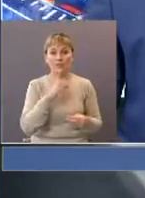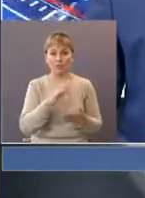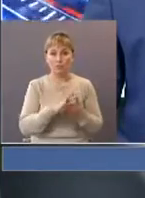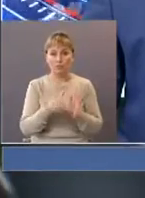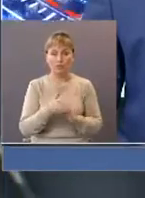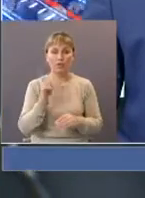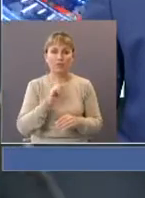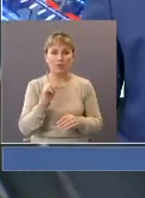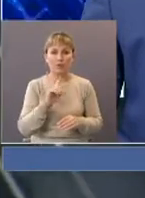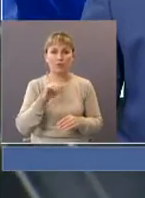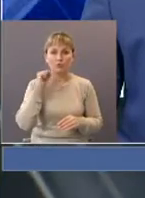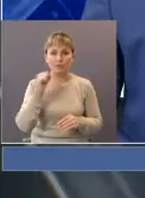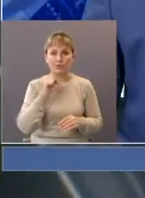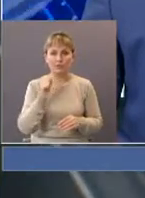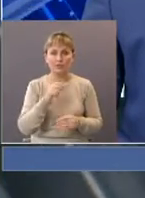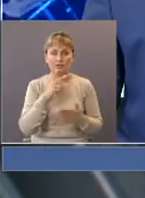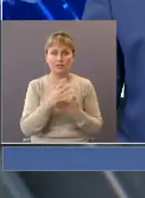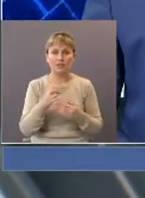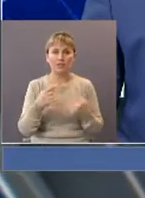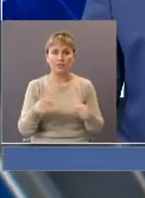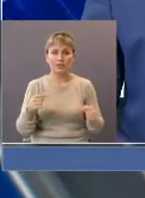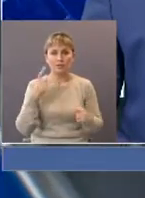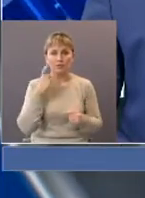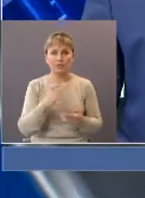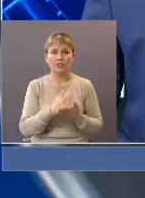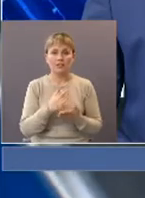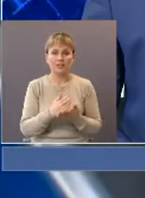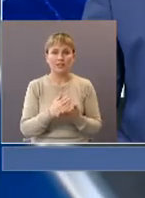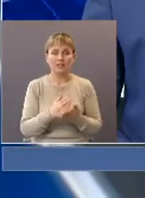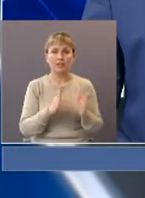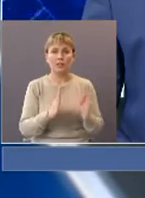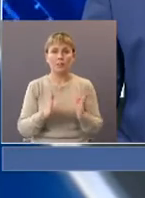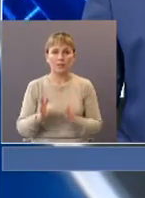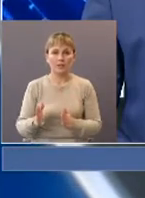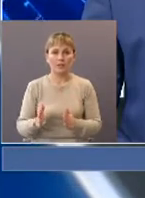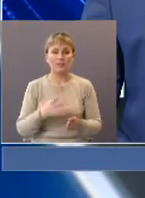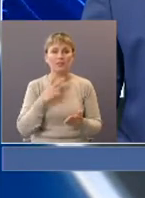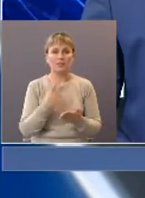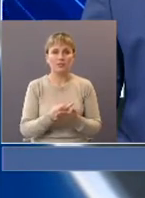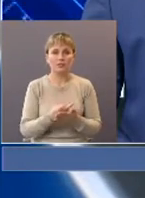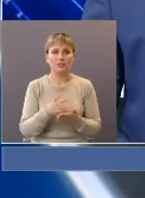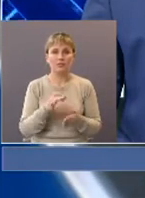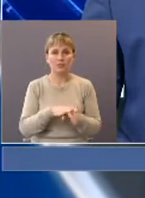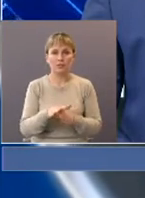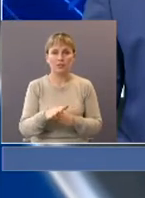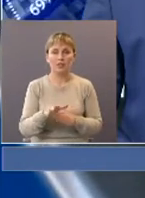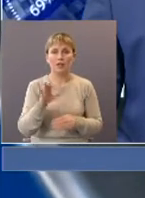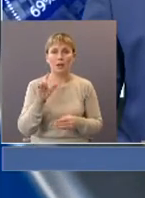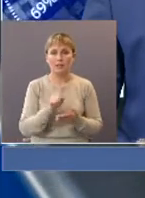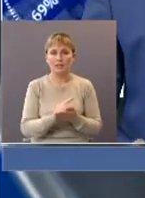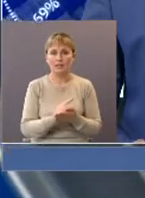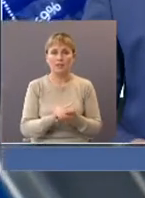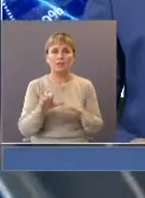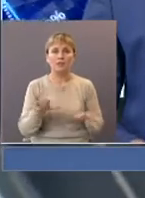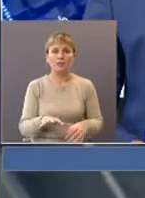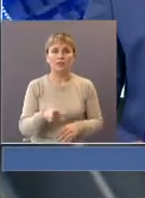что в Узбекистане, несмотря на некоторые предупреждения, является достаточно стабильной, предсказуемой. Исполняющий обязанности президента